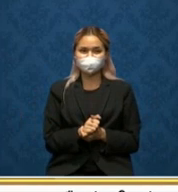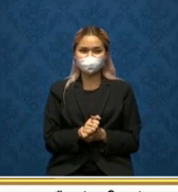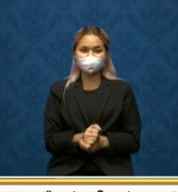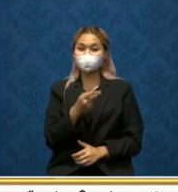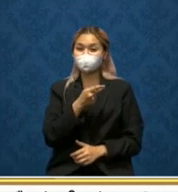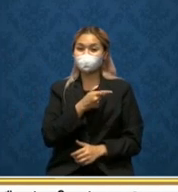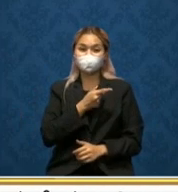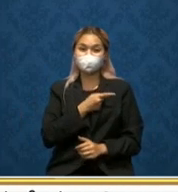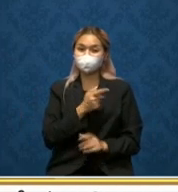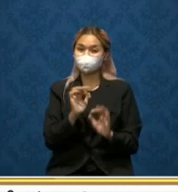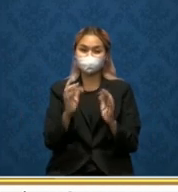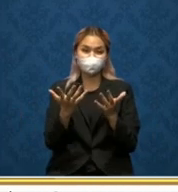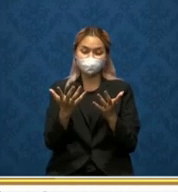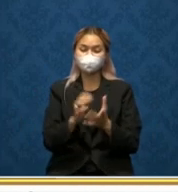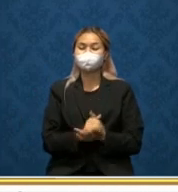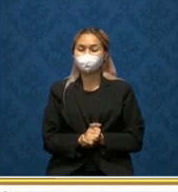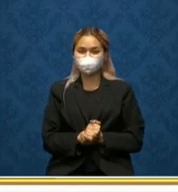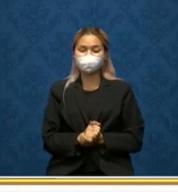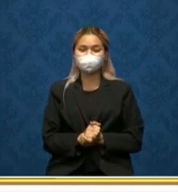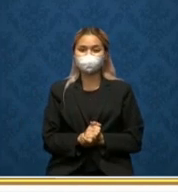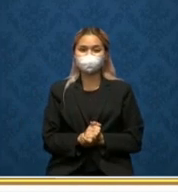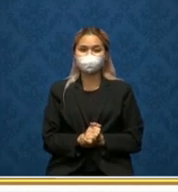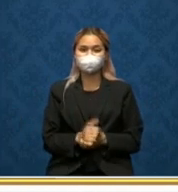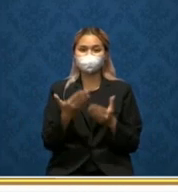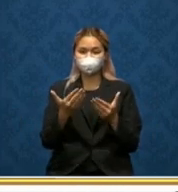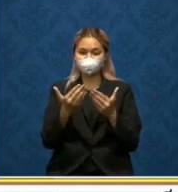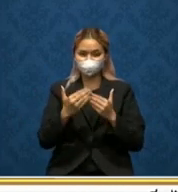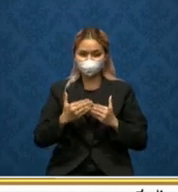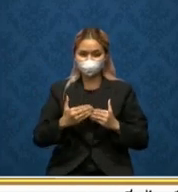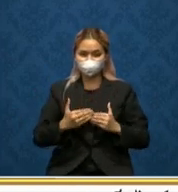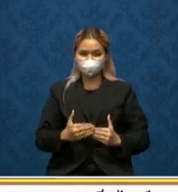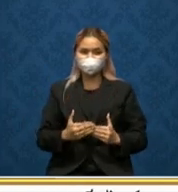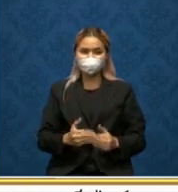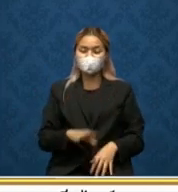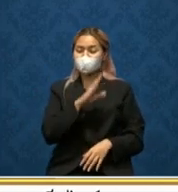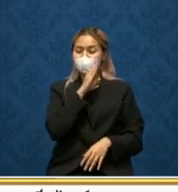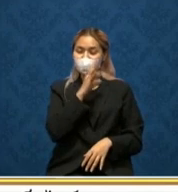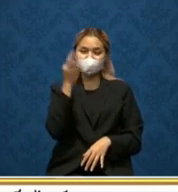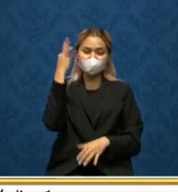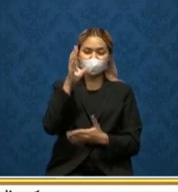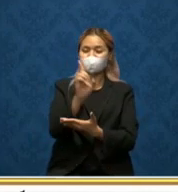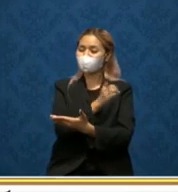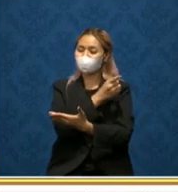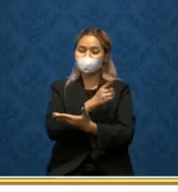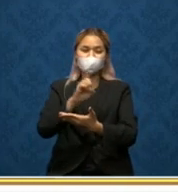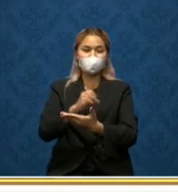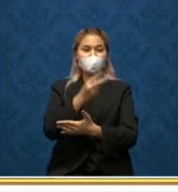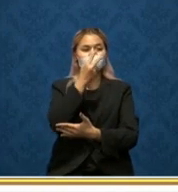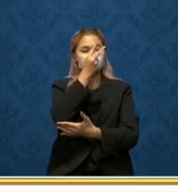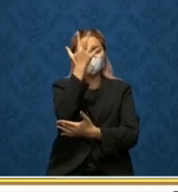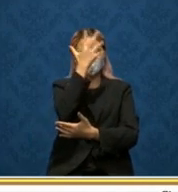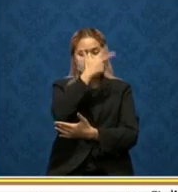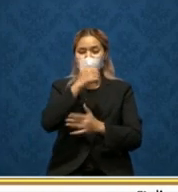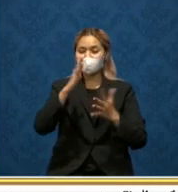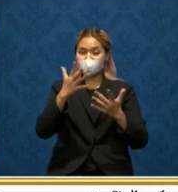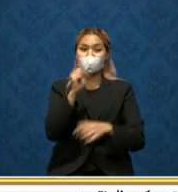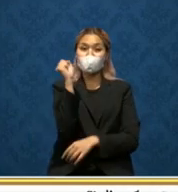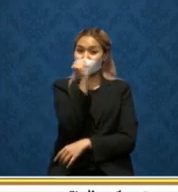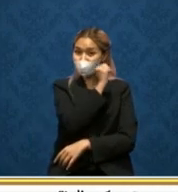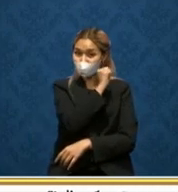สปอนเซอร์โต๊ะจีนตัวเองด้วยโอเคครับท่านประธานไม่เป็นไรใครไม่ชอบฟังเพลงไม่ชอบวิวไม่เป็นไรครับถ้าอยากร้องเองก็มีเ้ามีคาโอเกะ